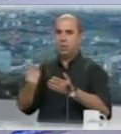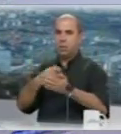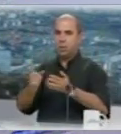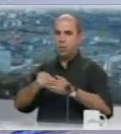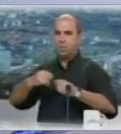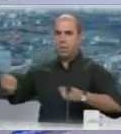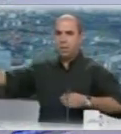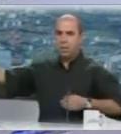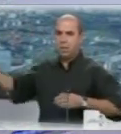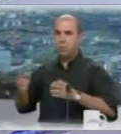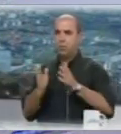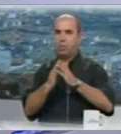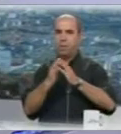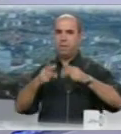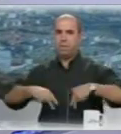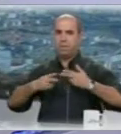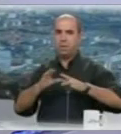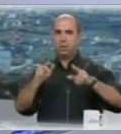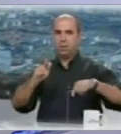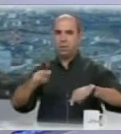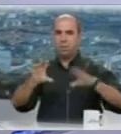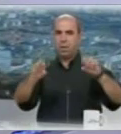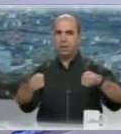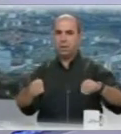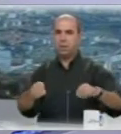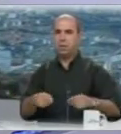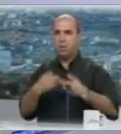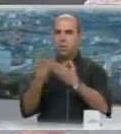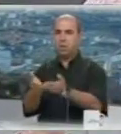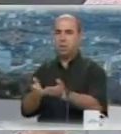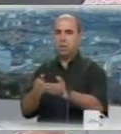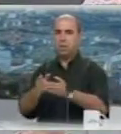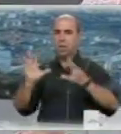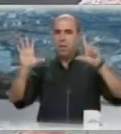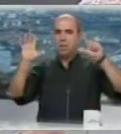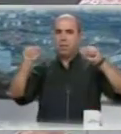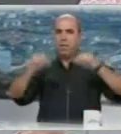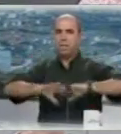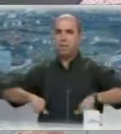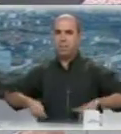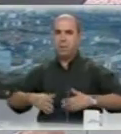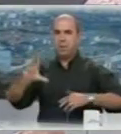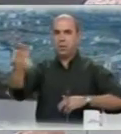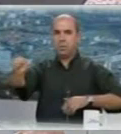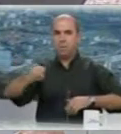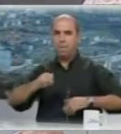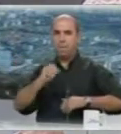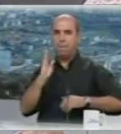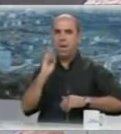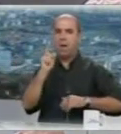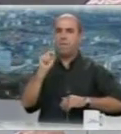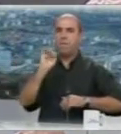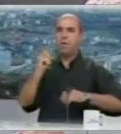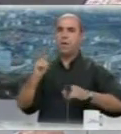باش ما يسكنوش في هذه المنطقة، ومنحتها لسبعين عائلة استقدمتها من بلفور أقصى